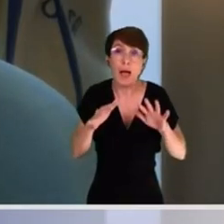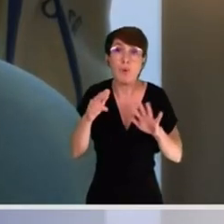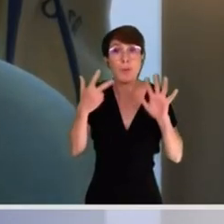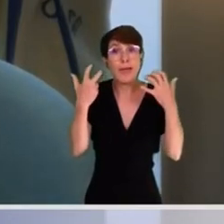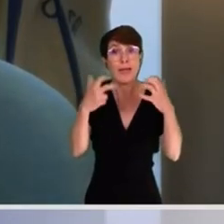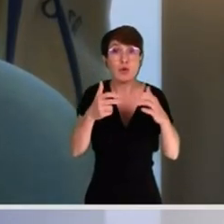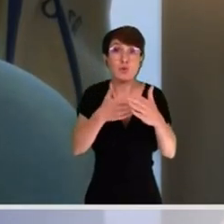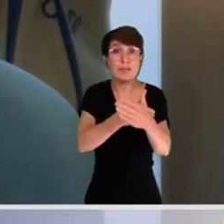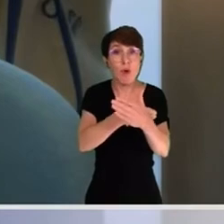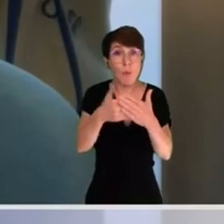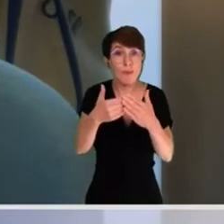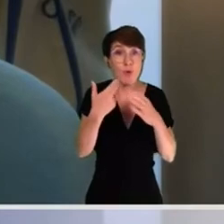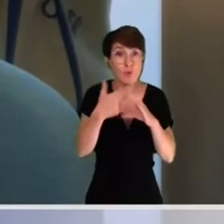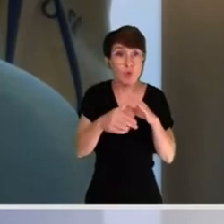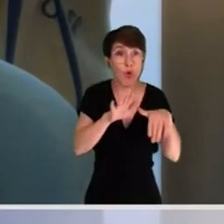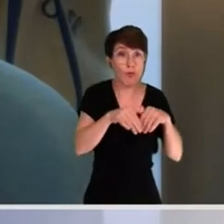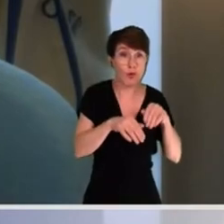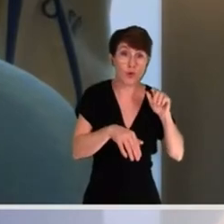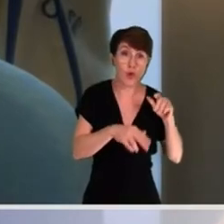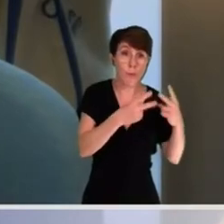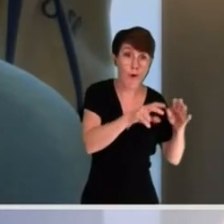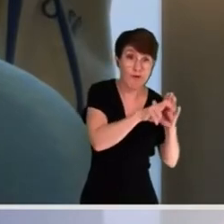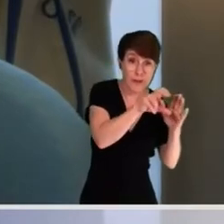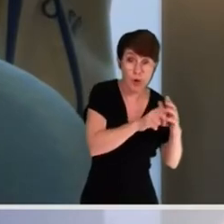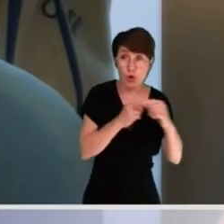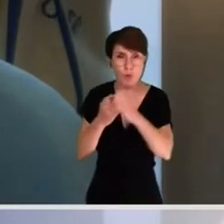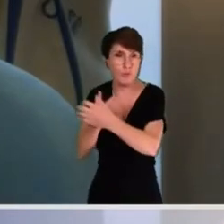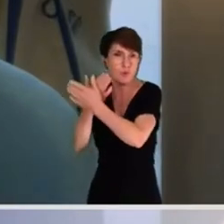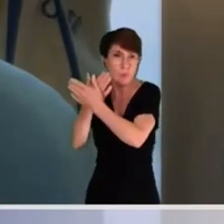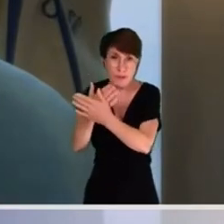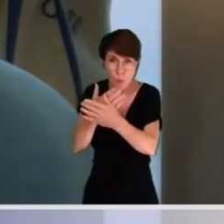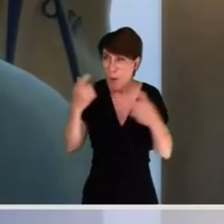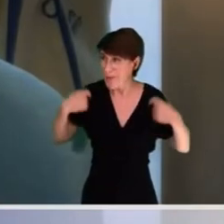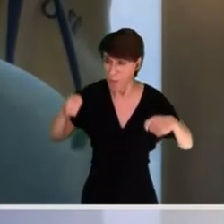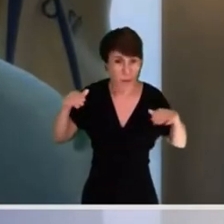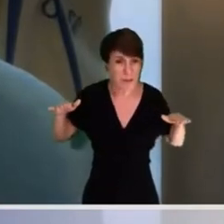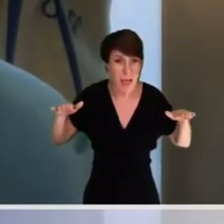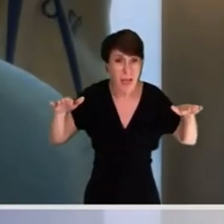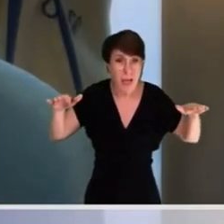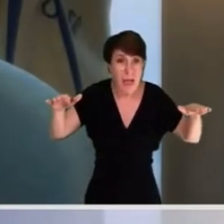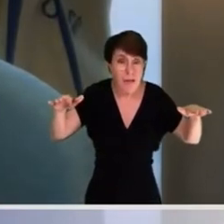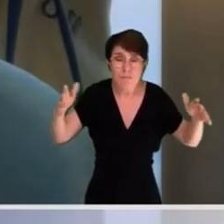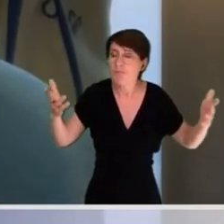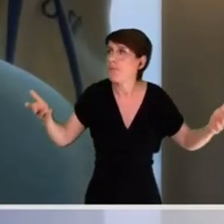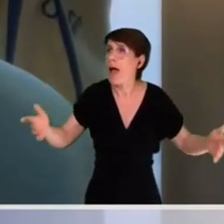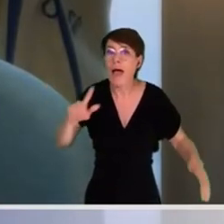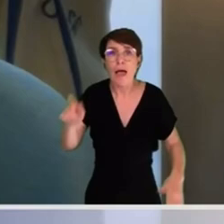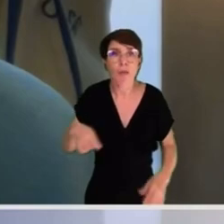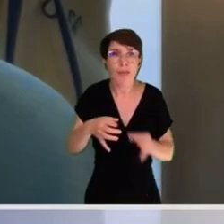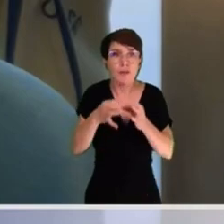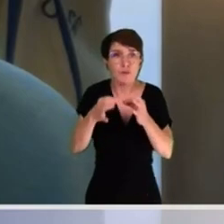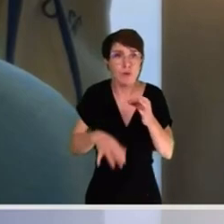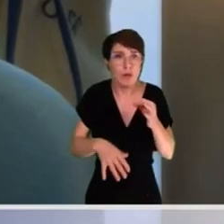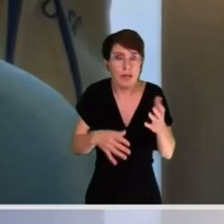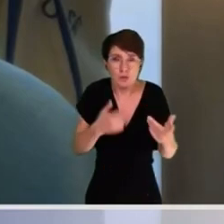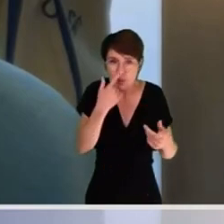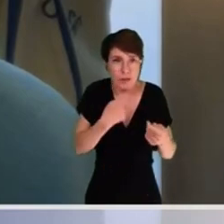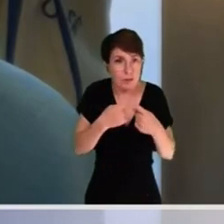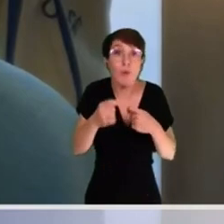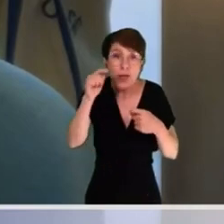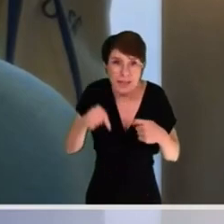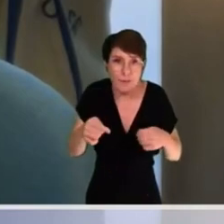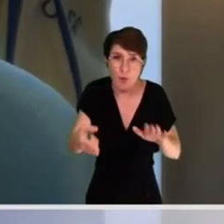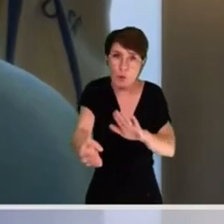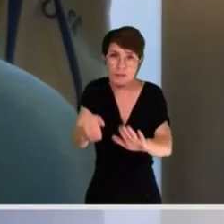de fonctionnement des deux. Il est évident que c'est là que se situe la source d'économie pour en donner des